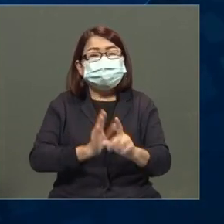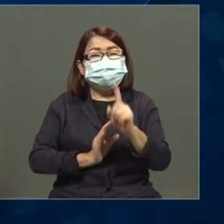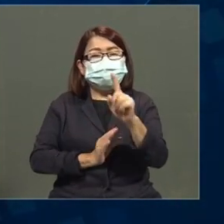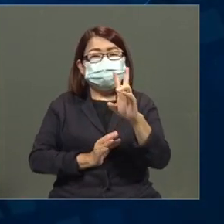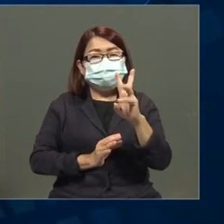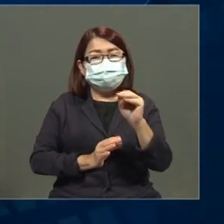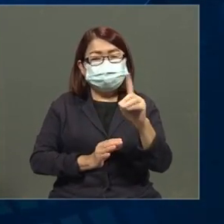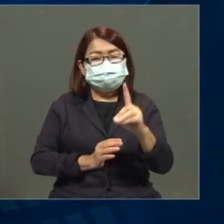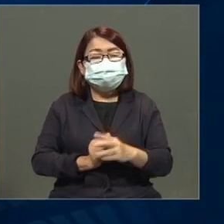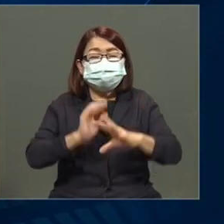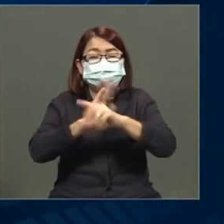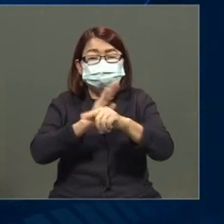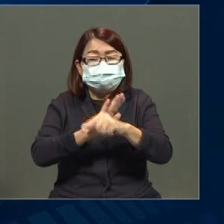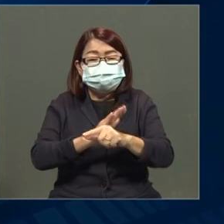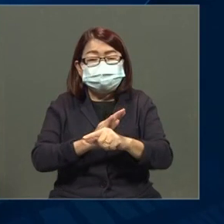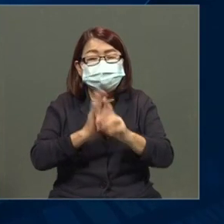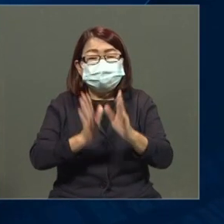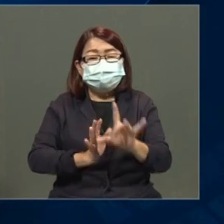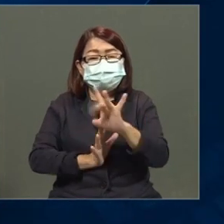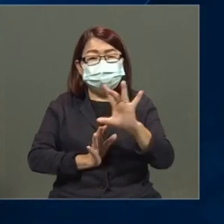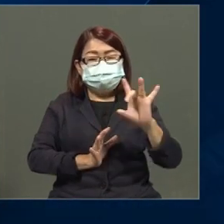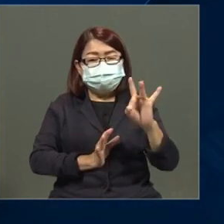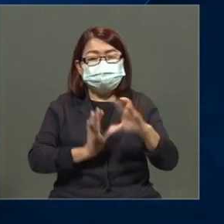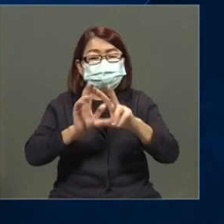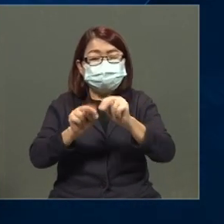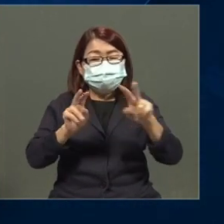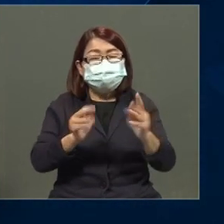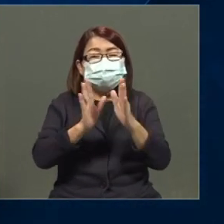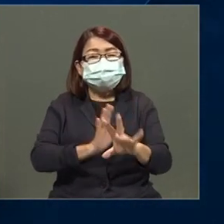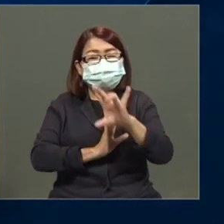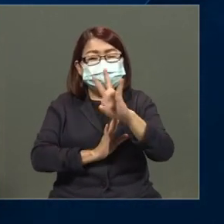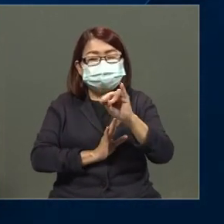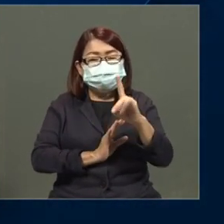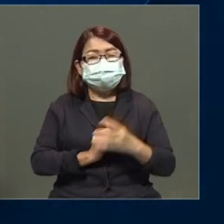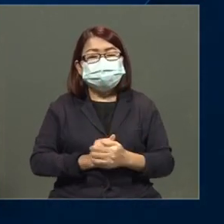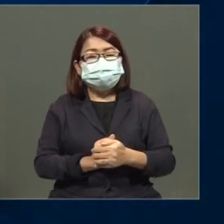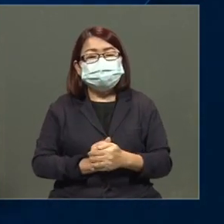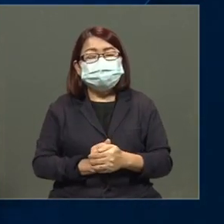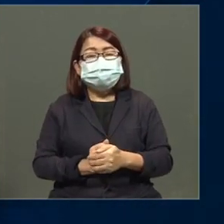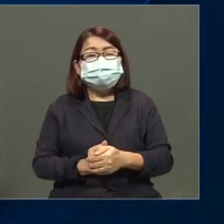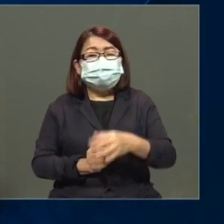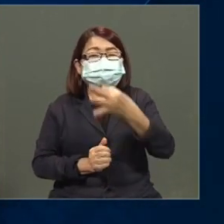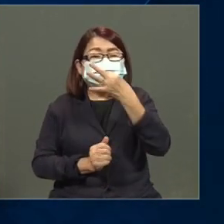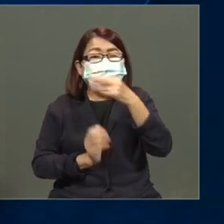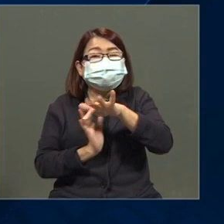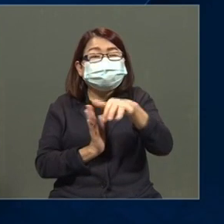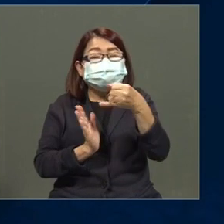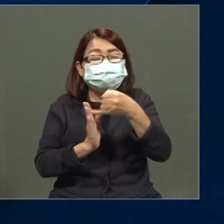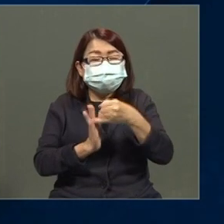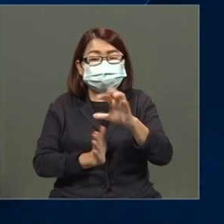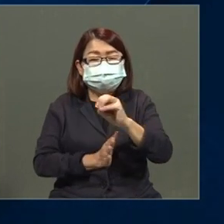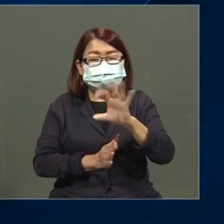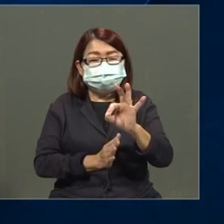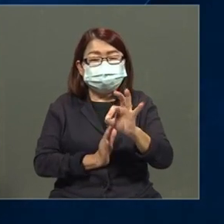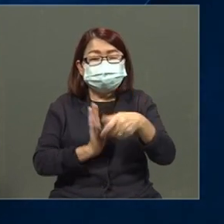ายชลบุรี108รายนนทบุรี71รายสมุทรสาคร59รายปทุมธ